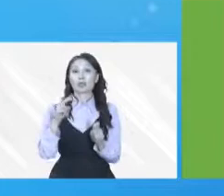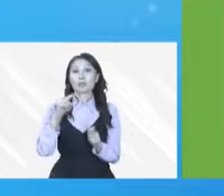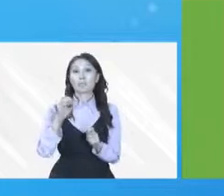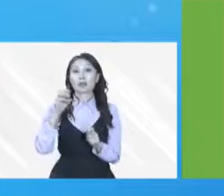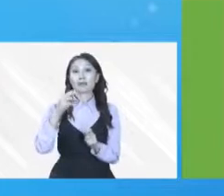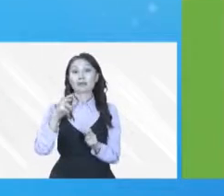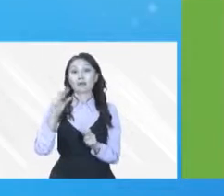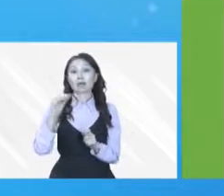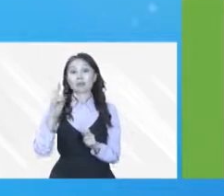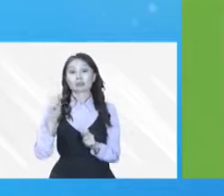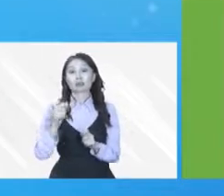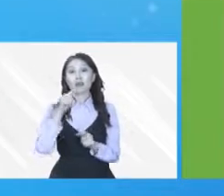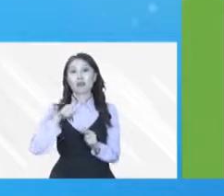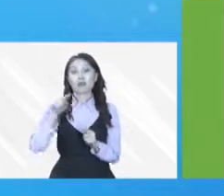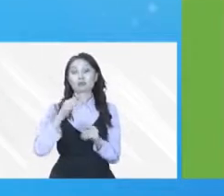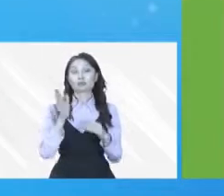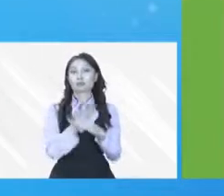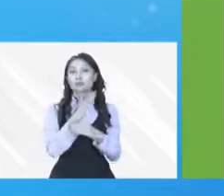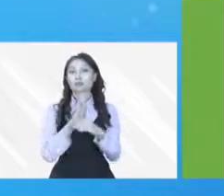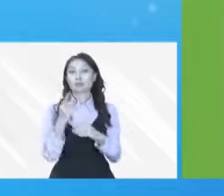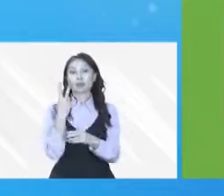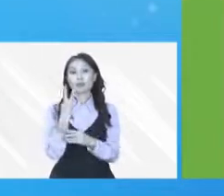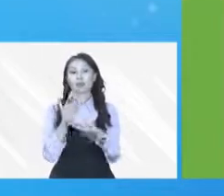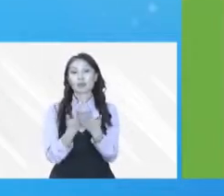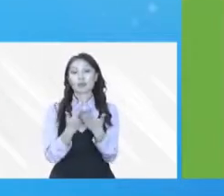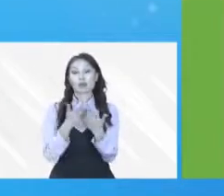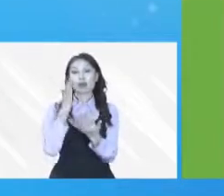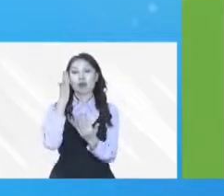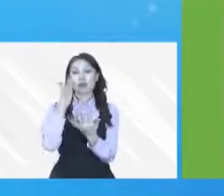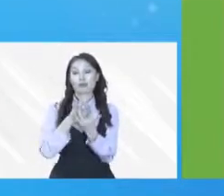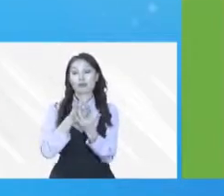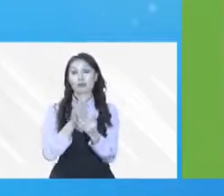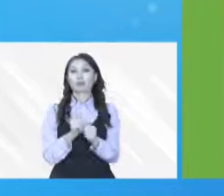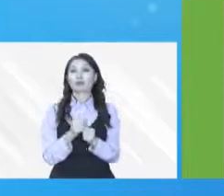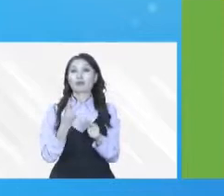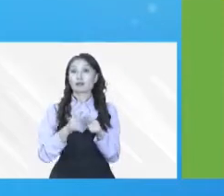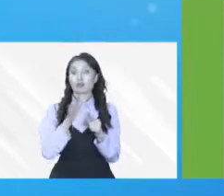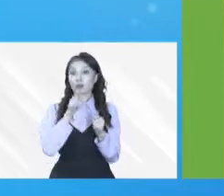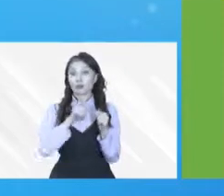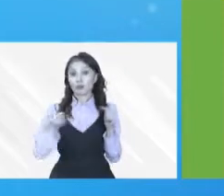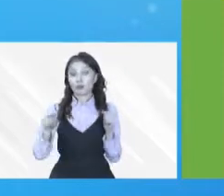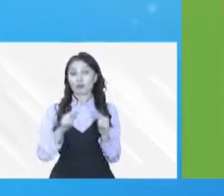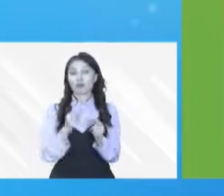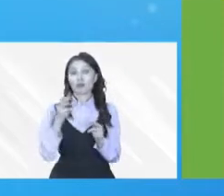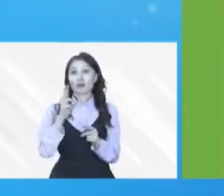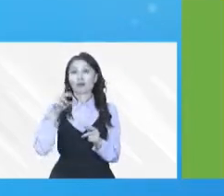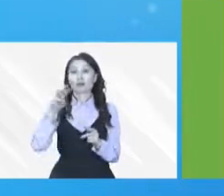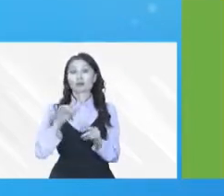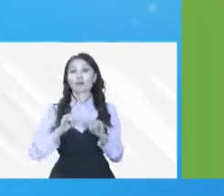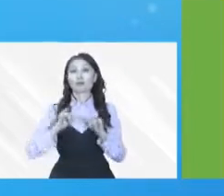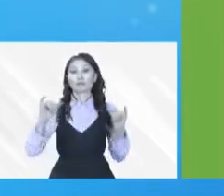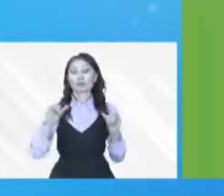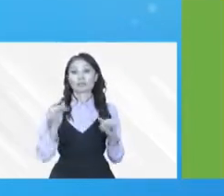перетяжка, сжимающееся кольцо, разделяющее клетку на две примерно равные части. К этому времени органеллы клетки удваиваются